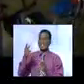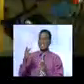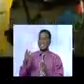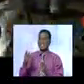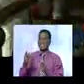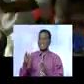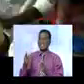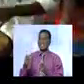En